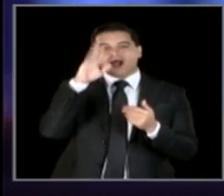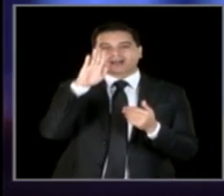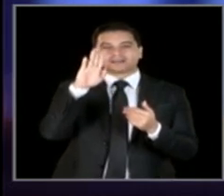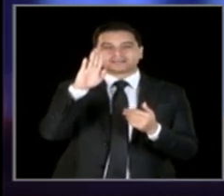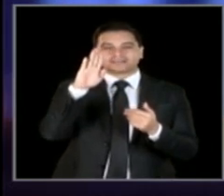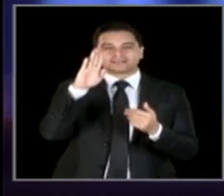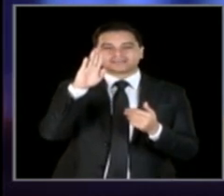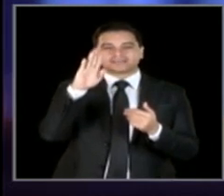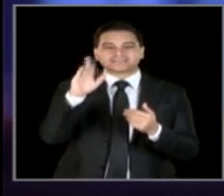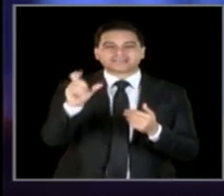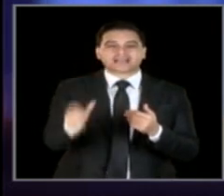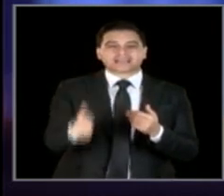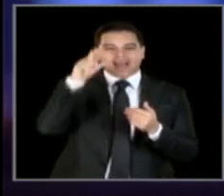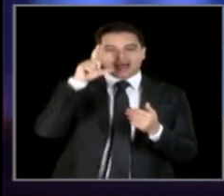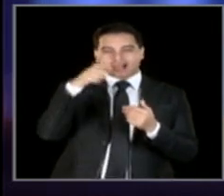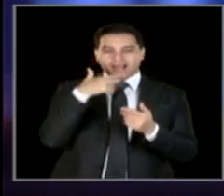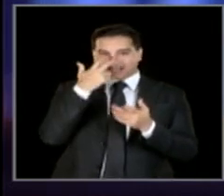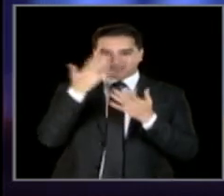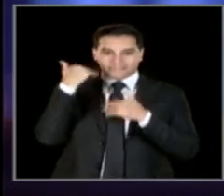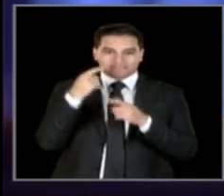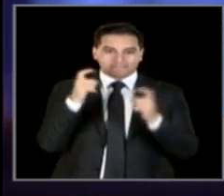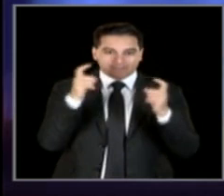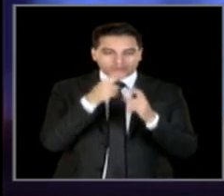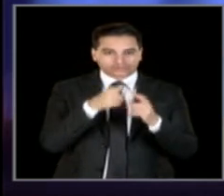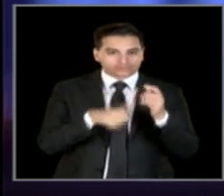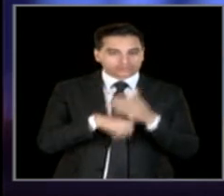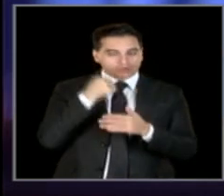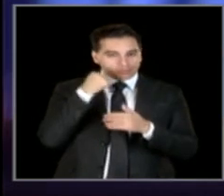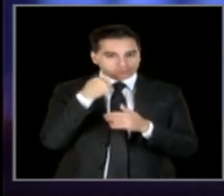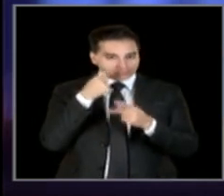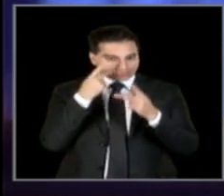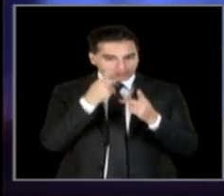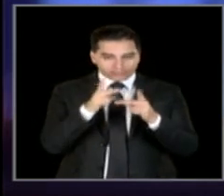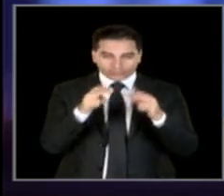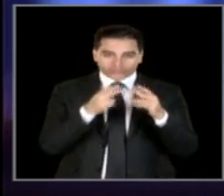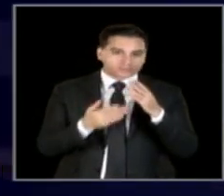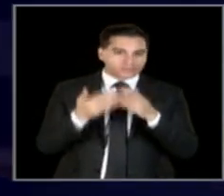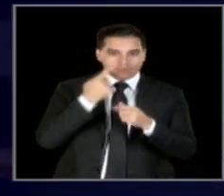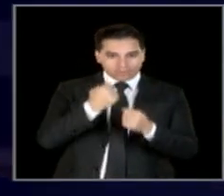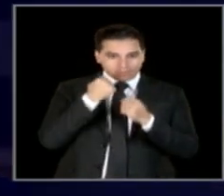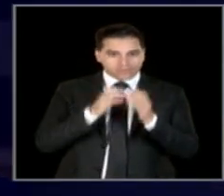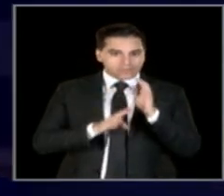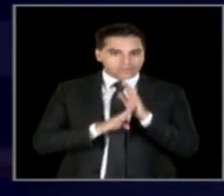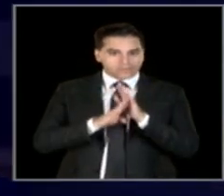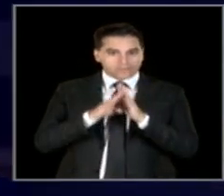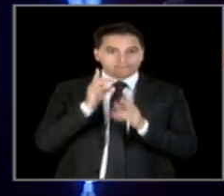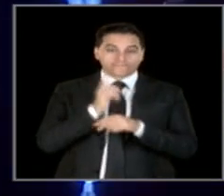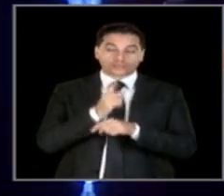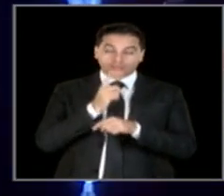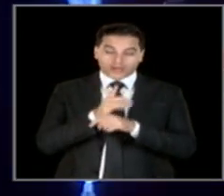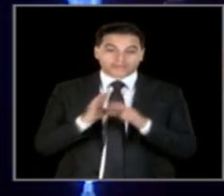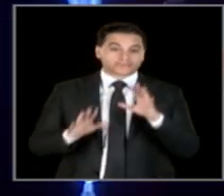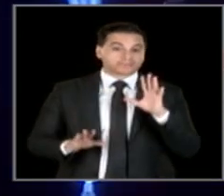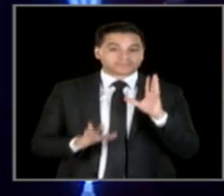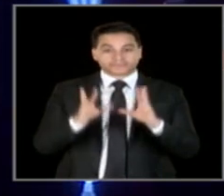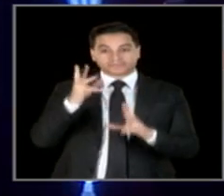ما قدرتش صراحه، كنت عايزه اشجعهم لان هم عملوا اللي عملوه الموسم اللي فات ده بيعتبر انجاز. المدرب عامل شغل عالي،